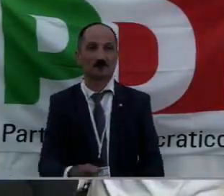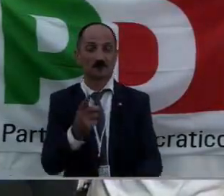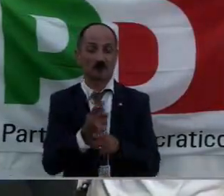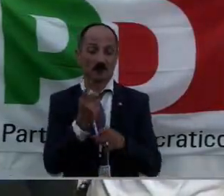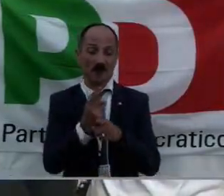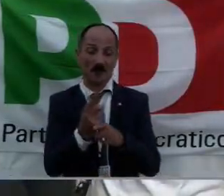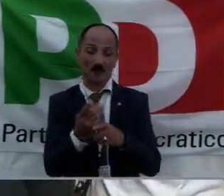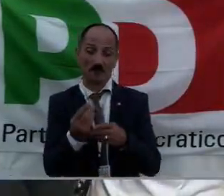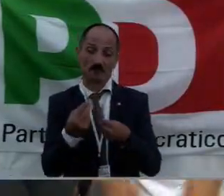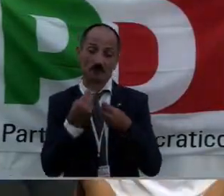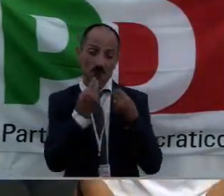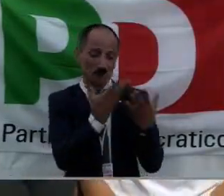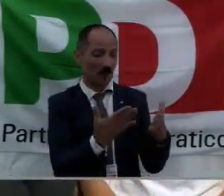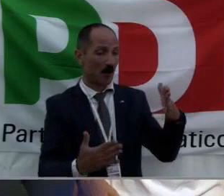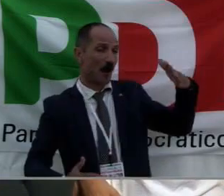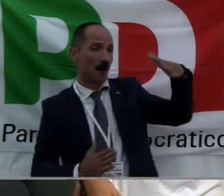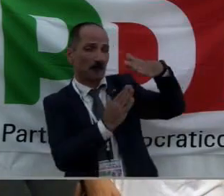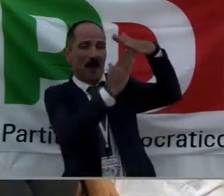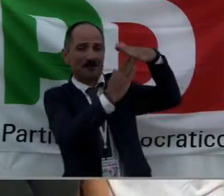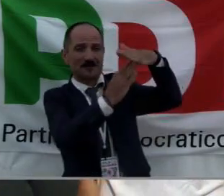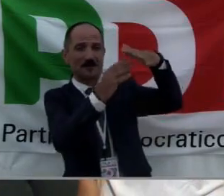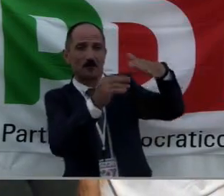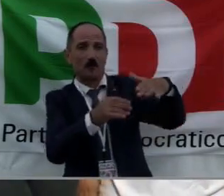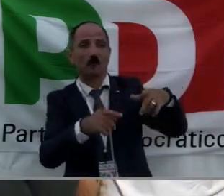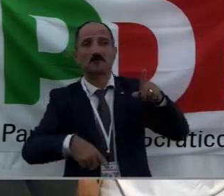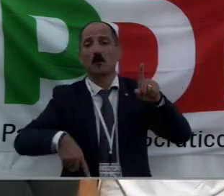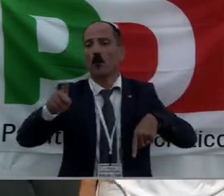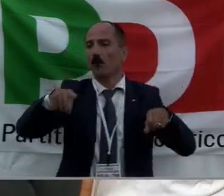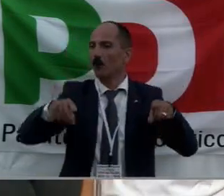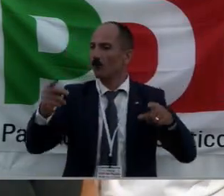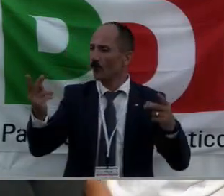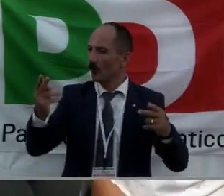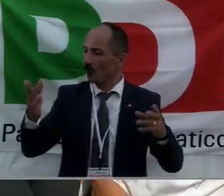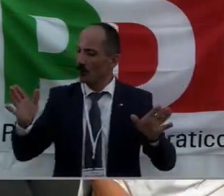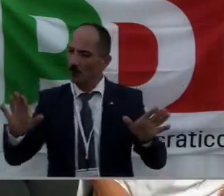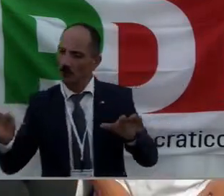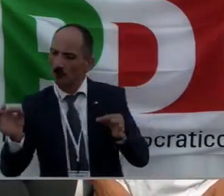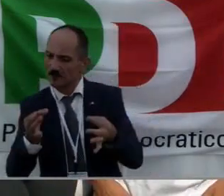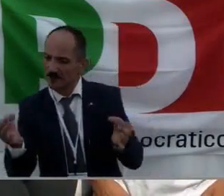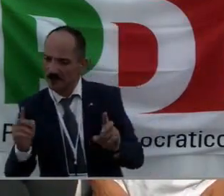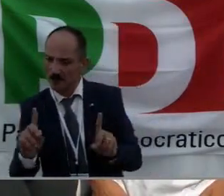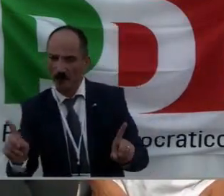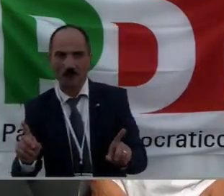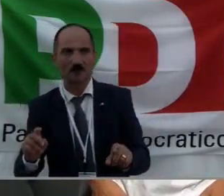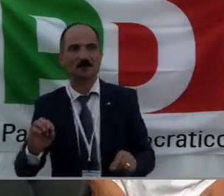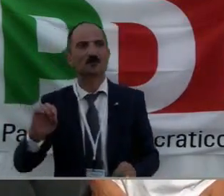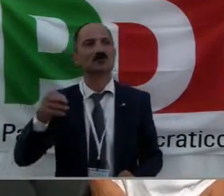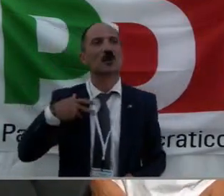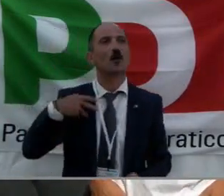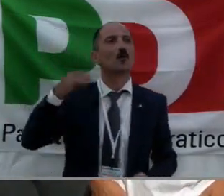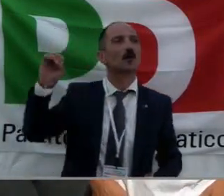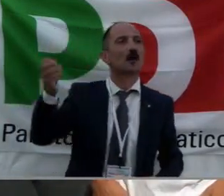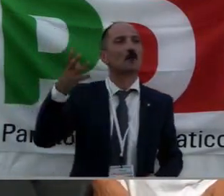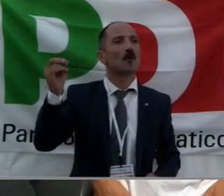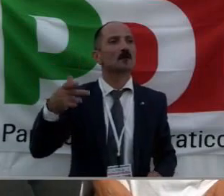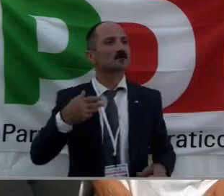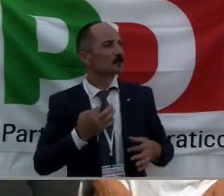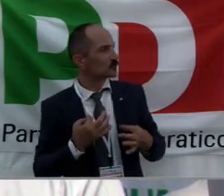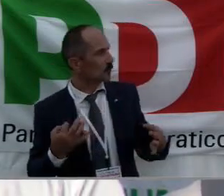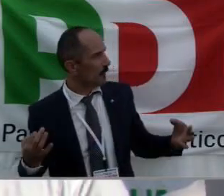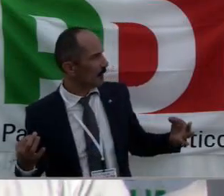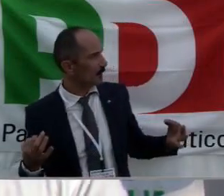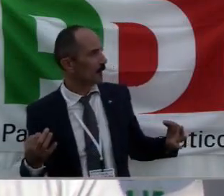Dovremo dare il massimo. C'è qualcuno forse che non si sente bene? Se c'è un'ambulanza, tutto a